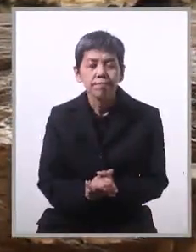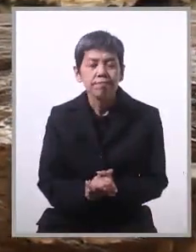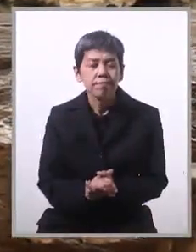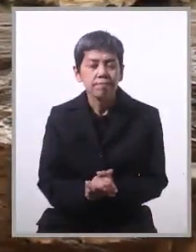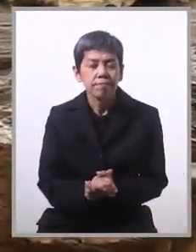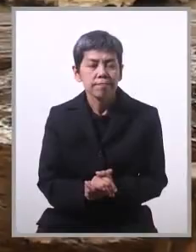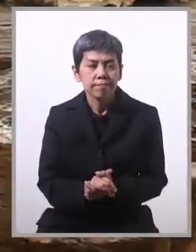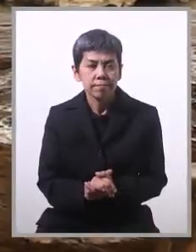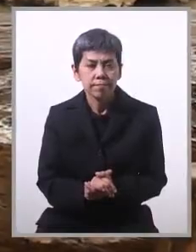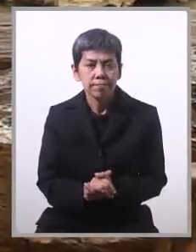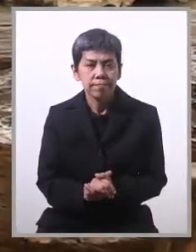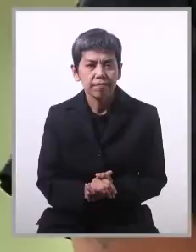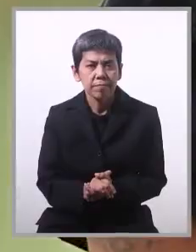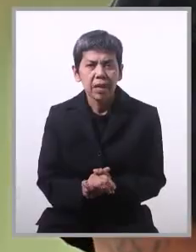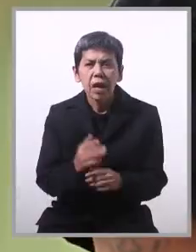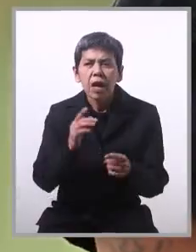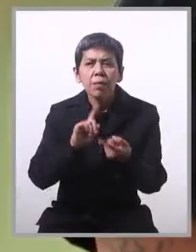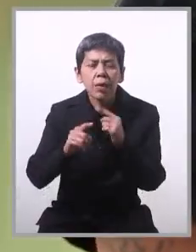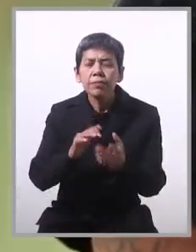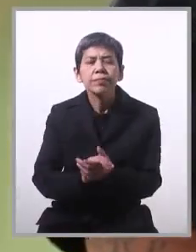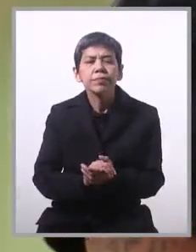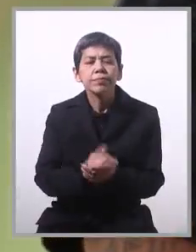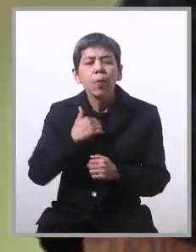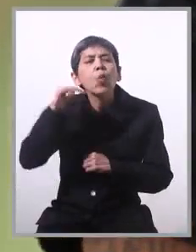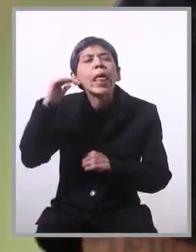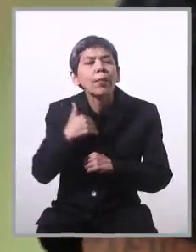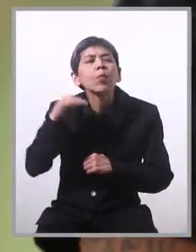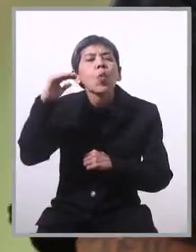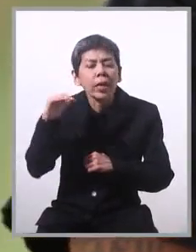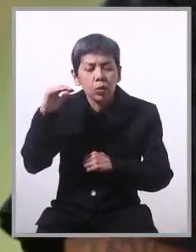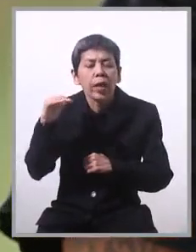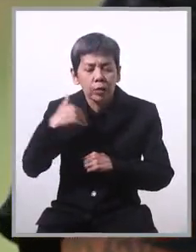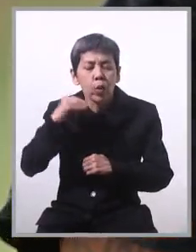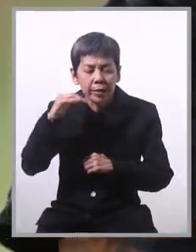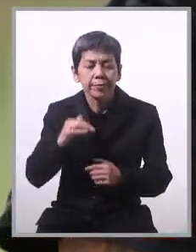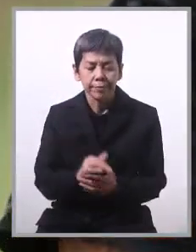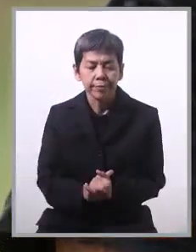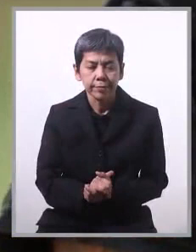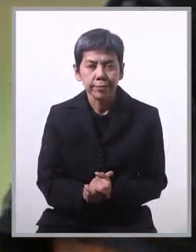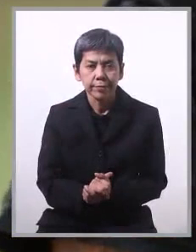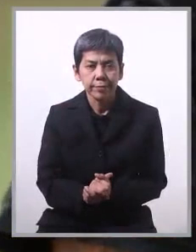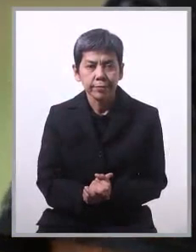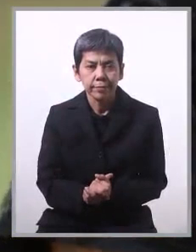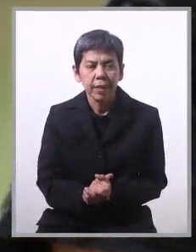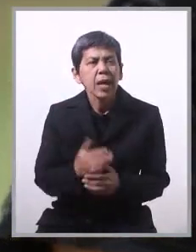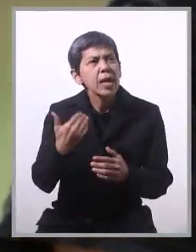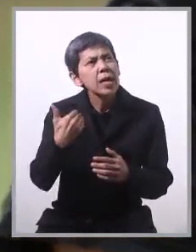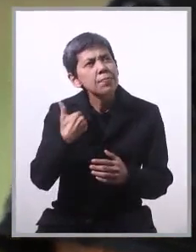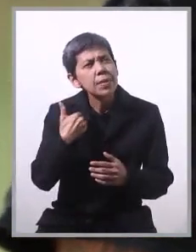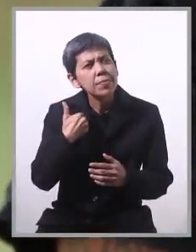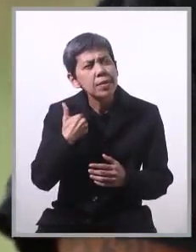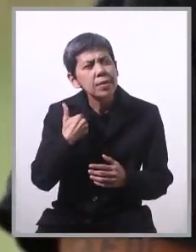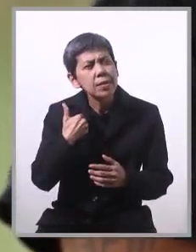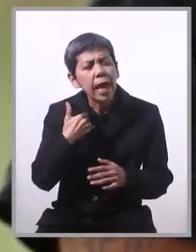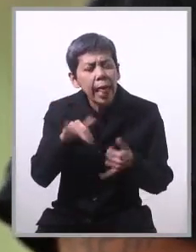ก็มีมันผมไม่ปกติอยู่แล้วตัวจะตัวเล็กต ั วเล็กมันแล้วก็เล็กก็มีบาง